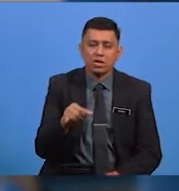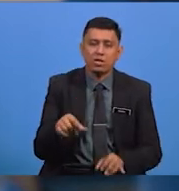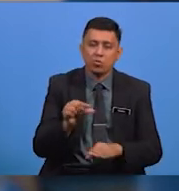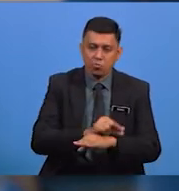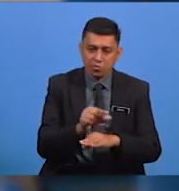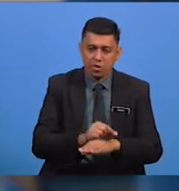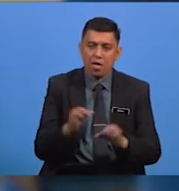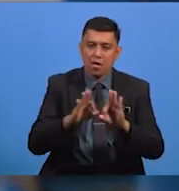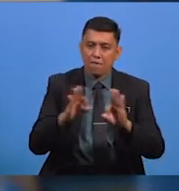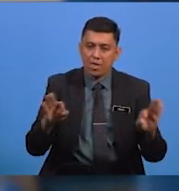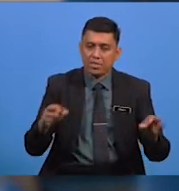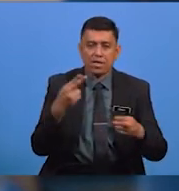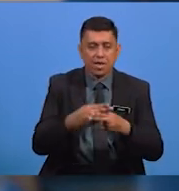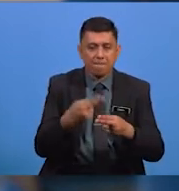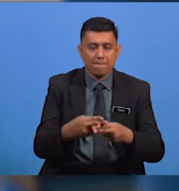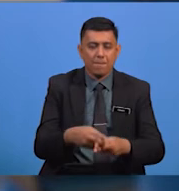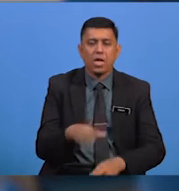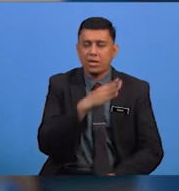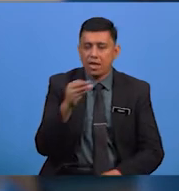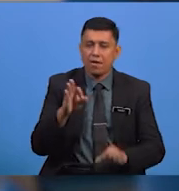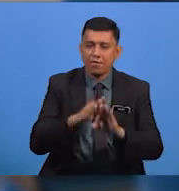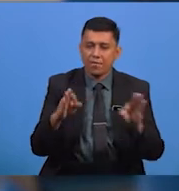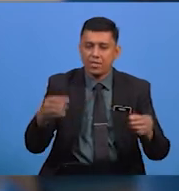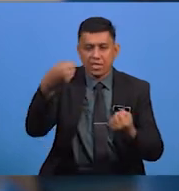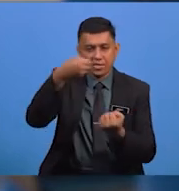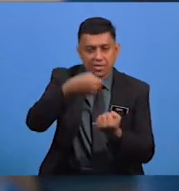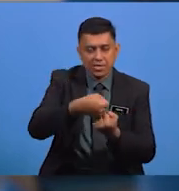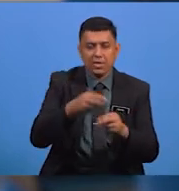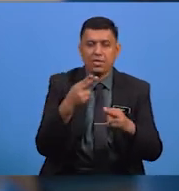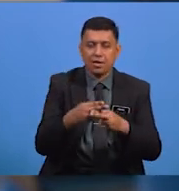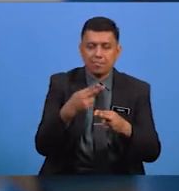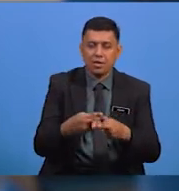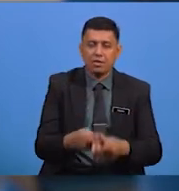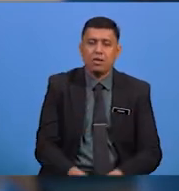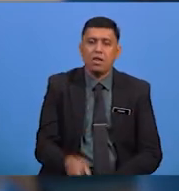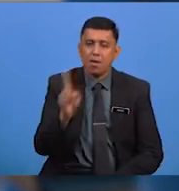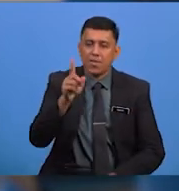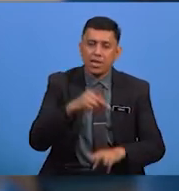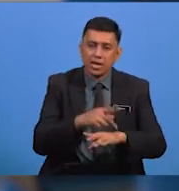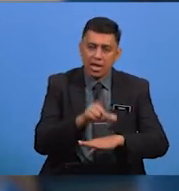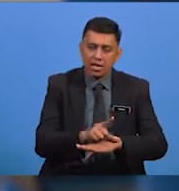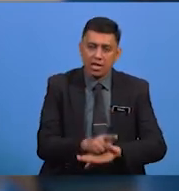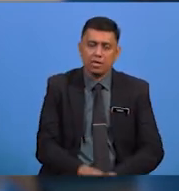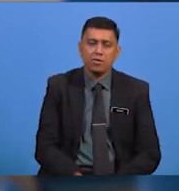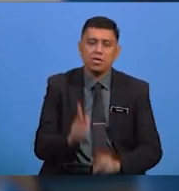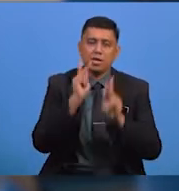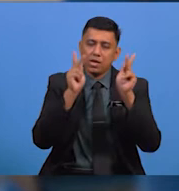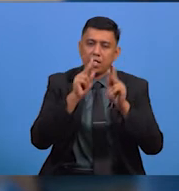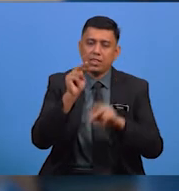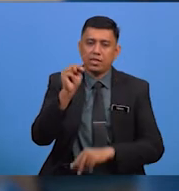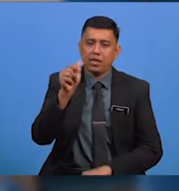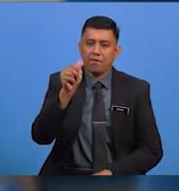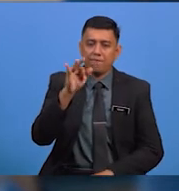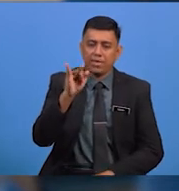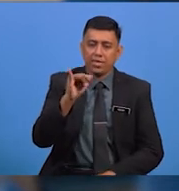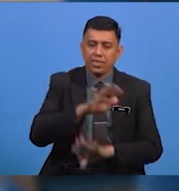digunakan di hadapan frasa nama dan frasa sendi nama. Manakala kata